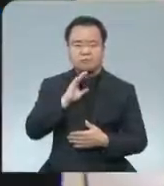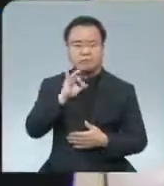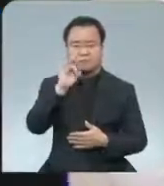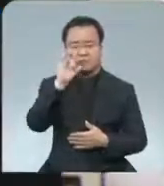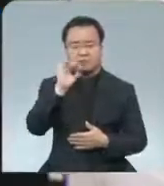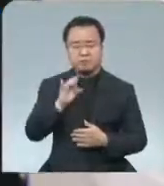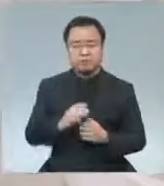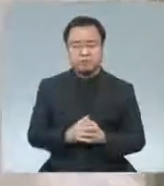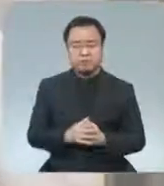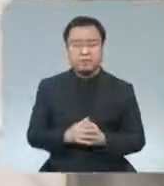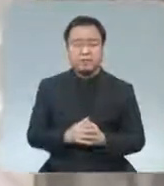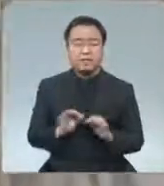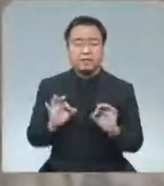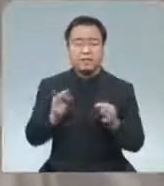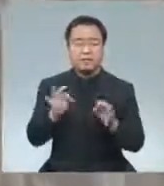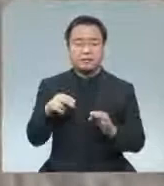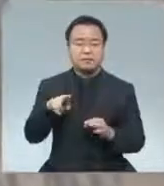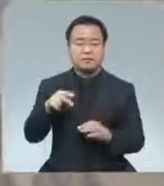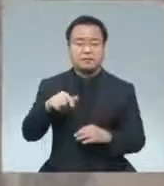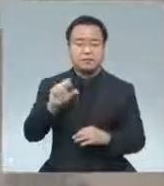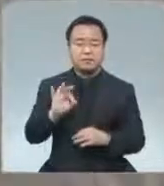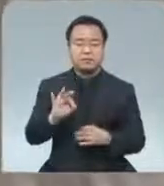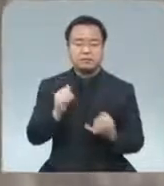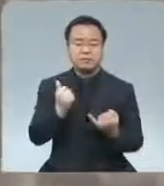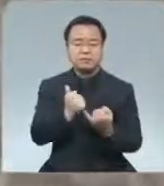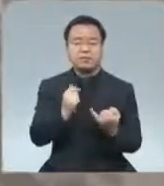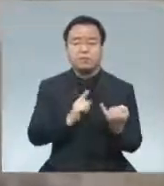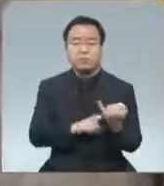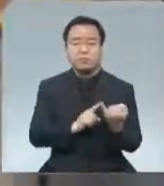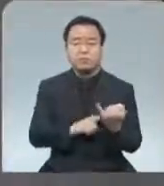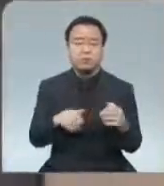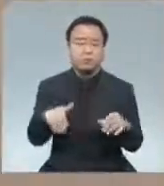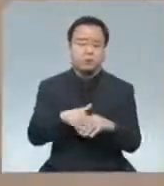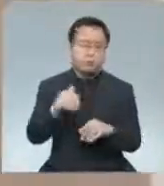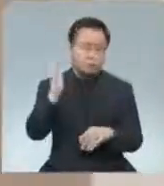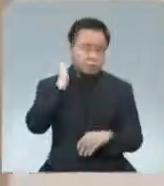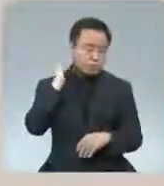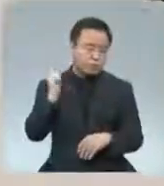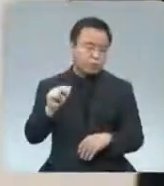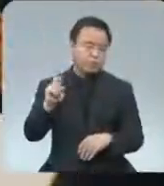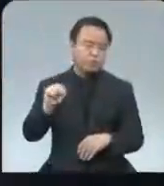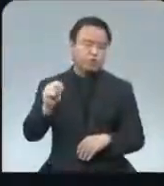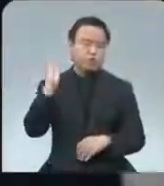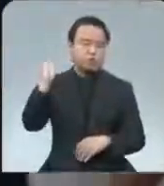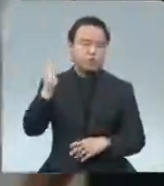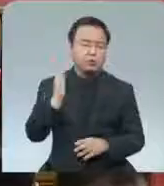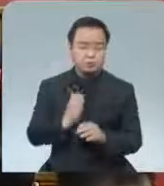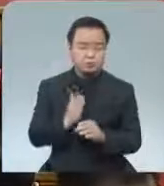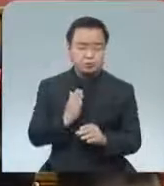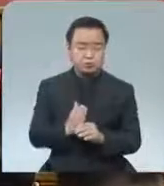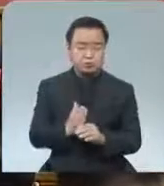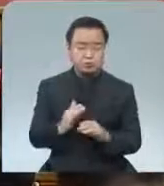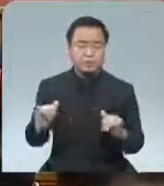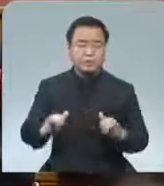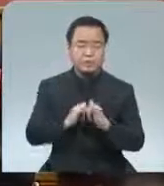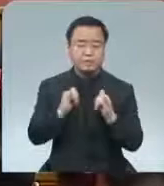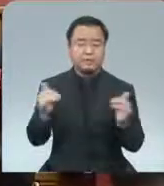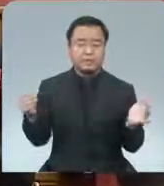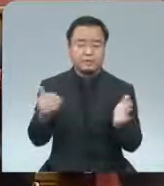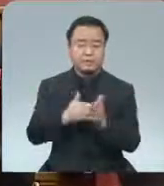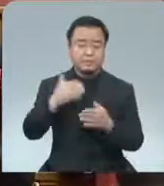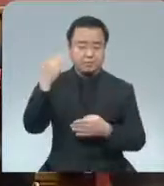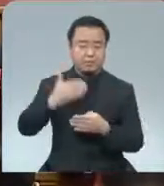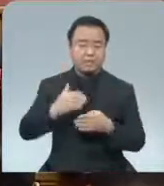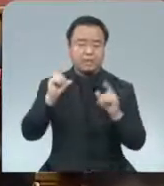komite Sentral partai buruh Korea Utara Kim yoo-jeong mengklaim bahwa kebijakan bermusuhan dan standar ganda atas Korea Utara yang tidak adil